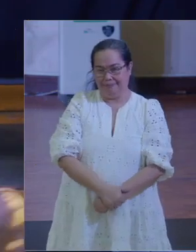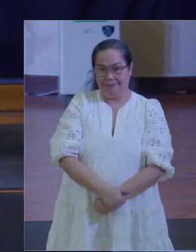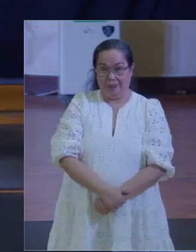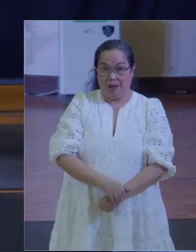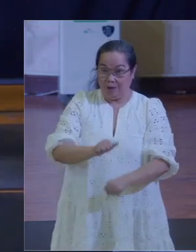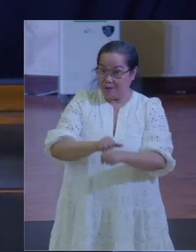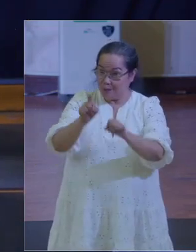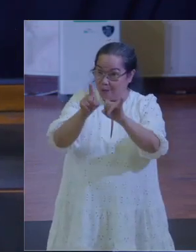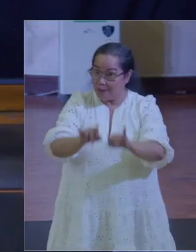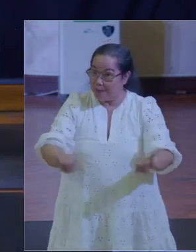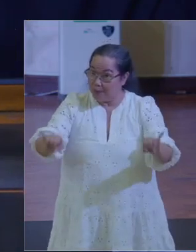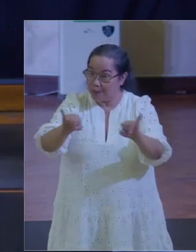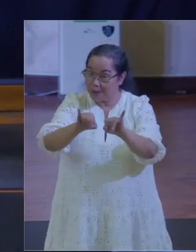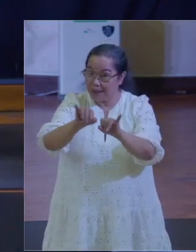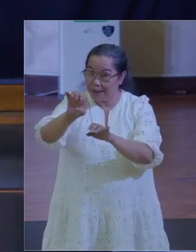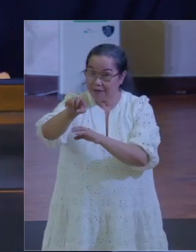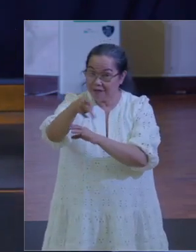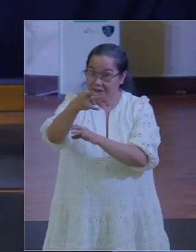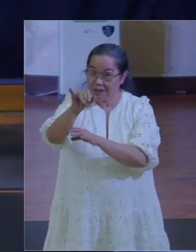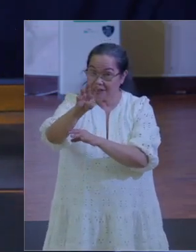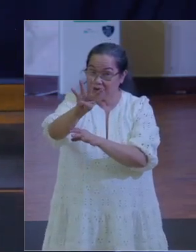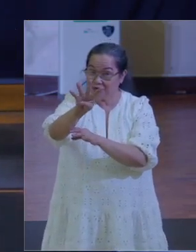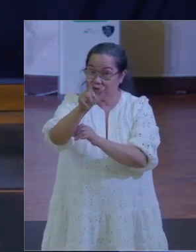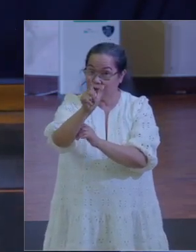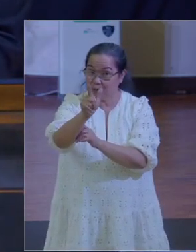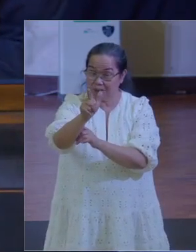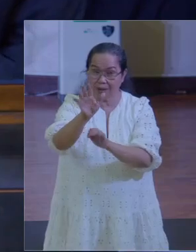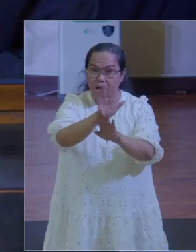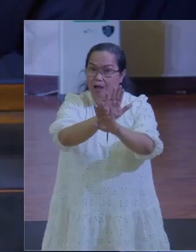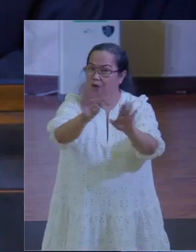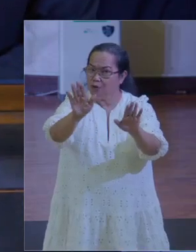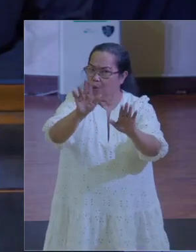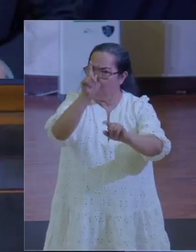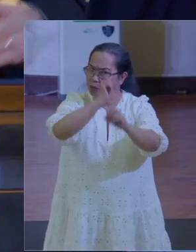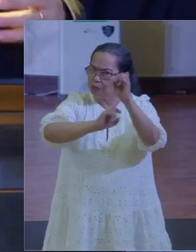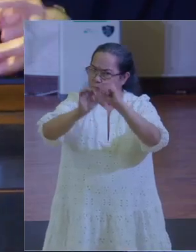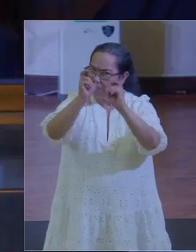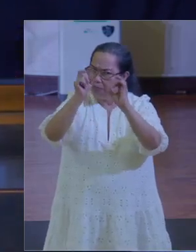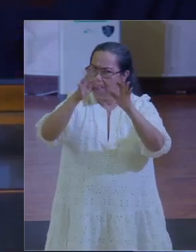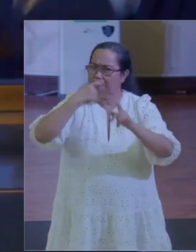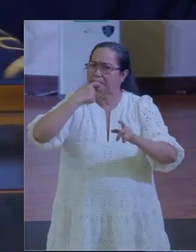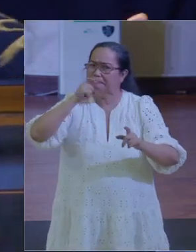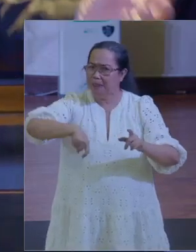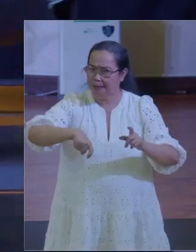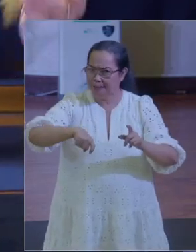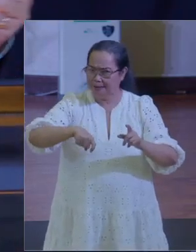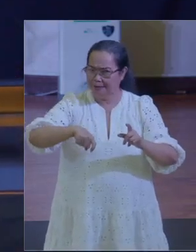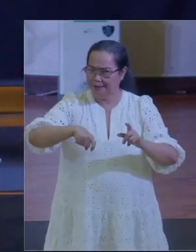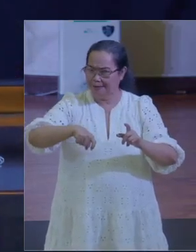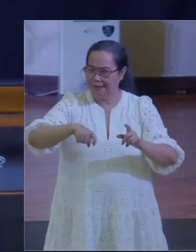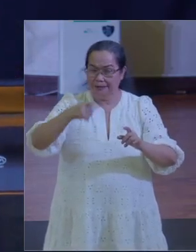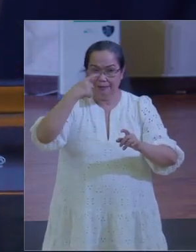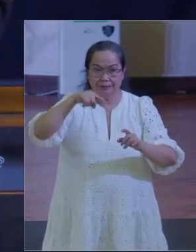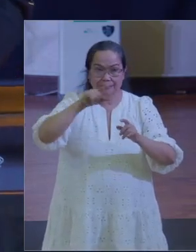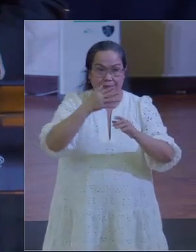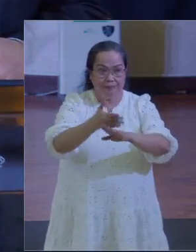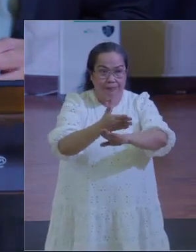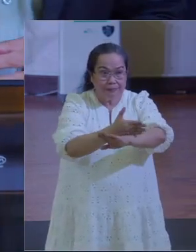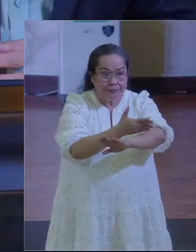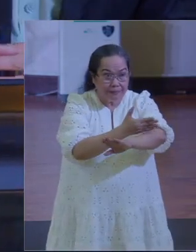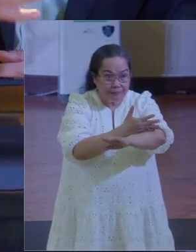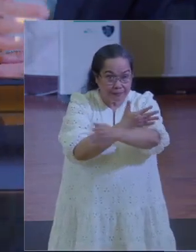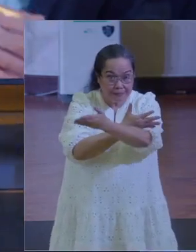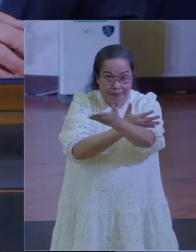Kaya nga importante, Ephesians 4:20, huwag kayong gumamit ng masasamang salita kung hindi yung makakapagpalakas at angkop sa pagkakataon